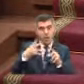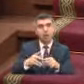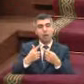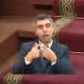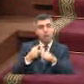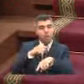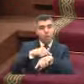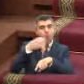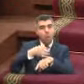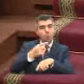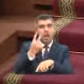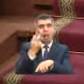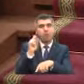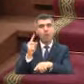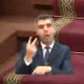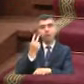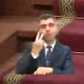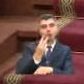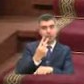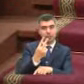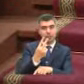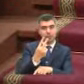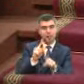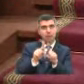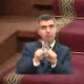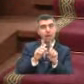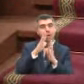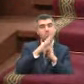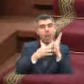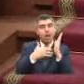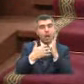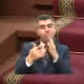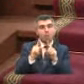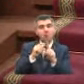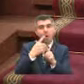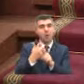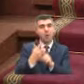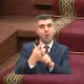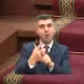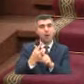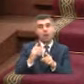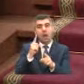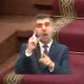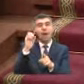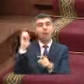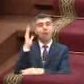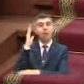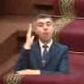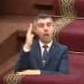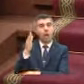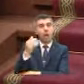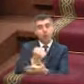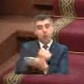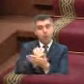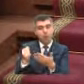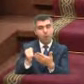ديال 2021 باش البرنامج ديال ذاك الالاف ديال الهكتار اللي كنا غرسناها نعاودوا نعوضوها ونمشيو